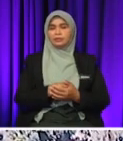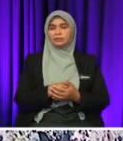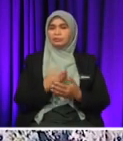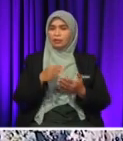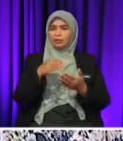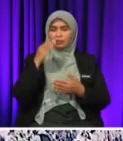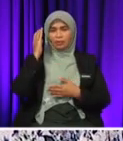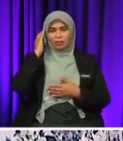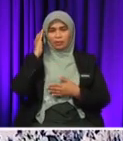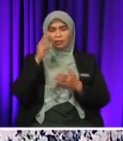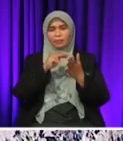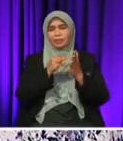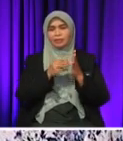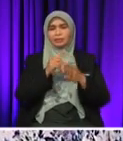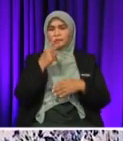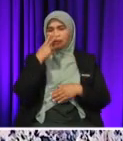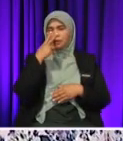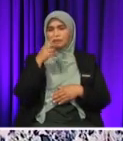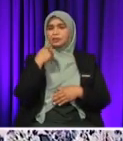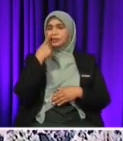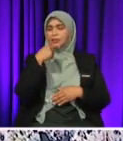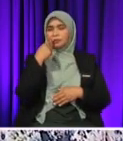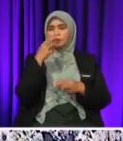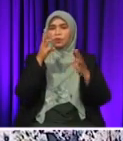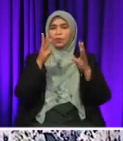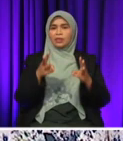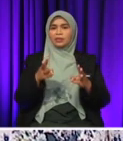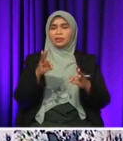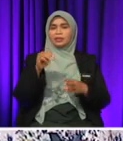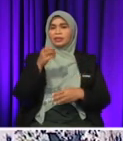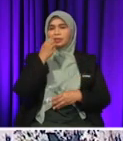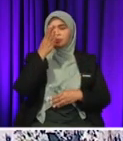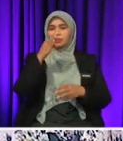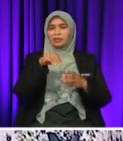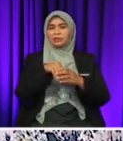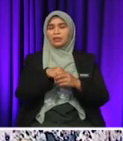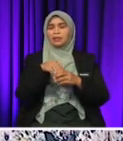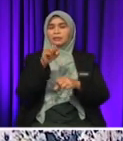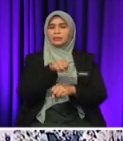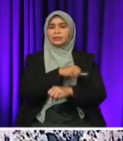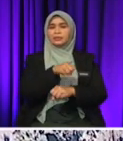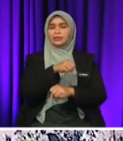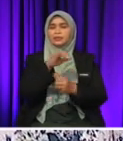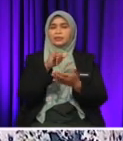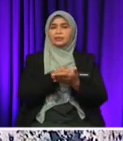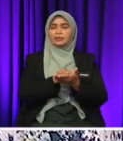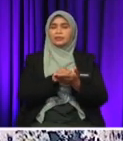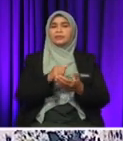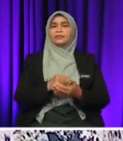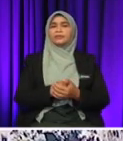maksud kita lihat Siapakah watak yang dinyatakan dalam sajak tersebut tapi dalam